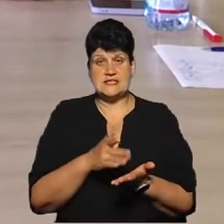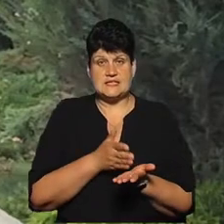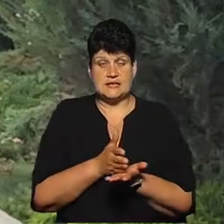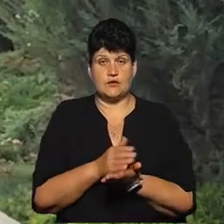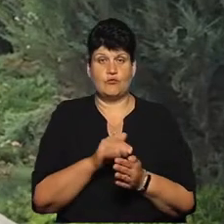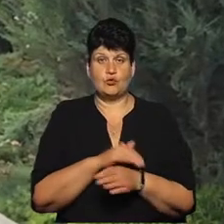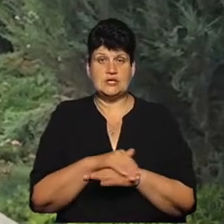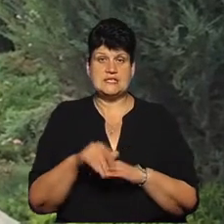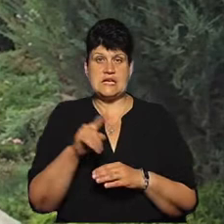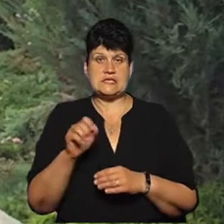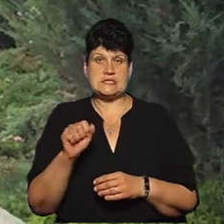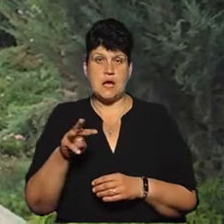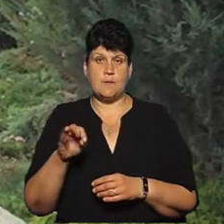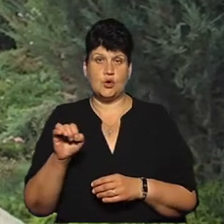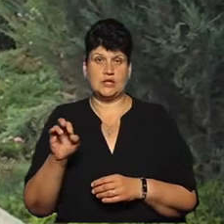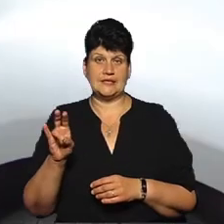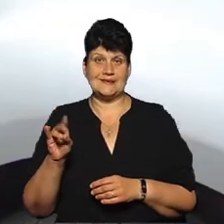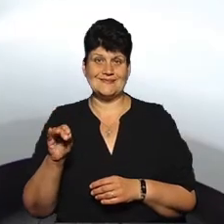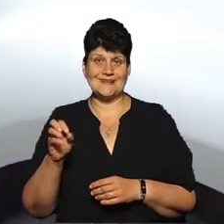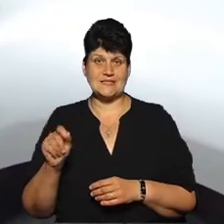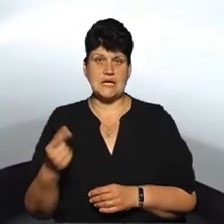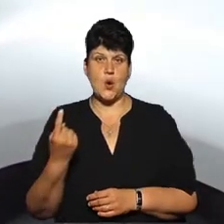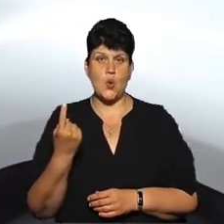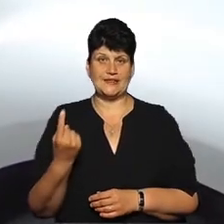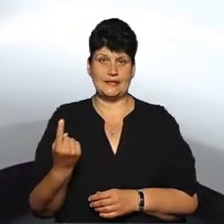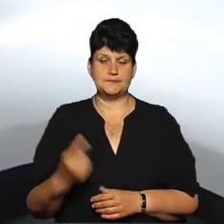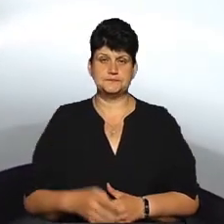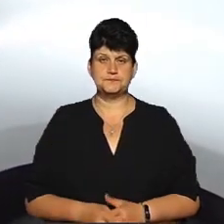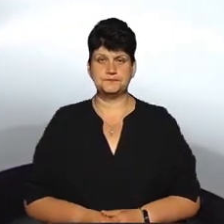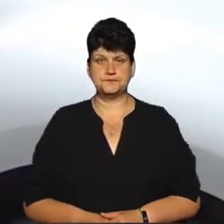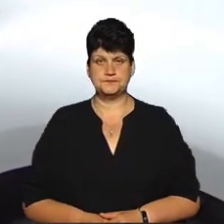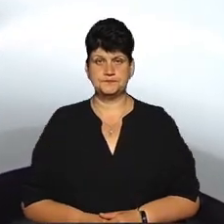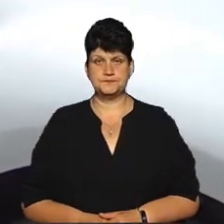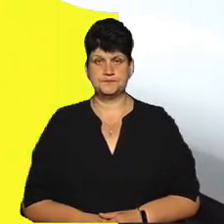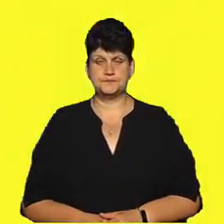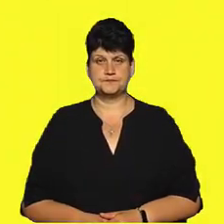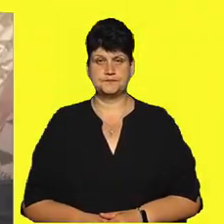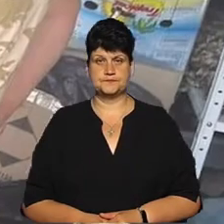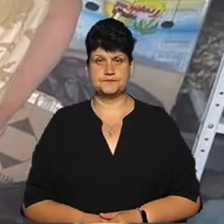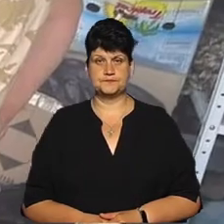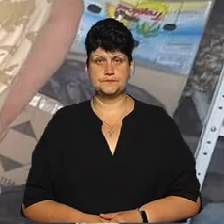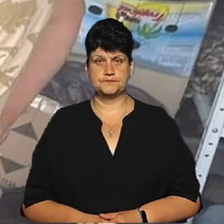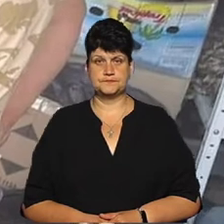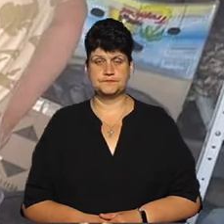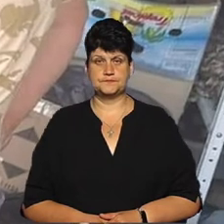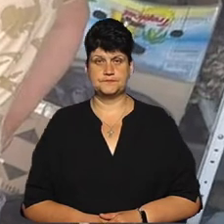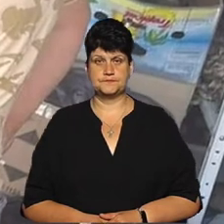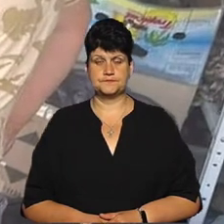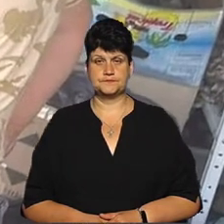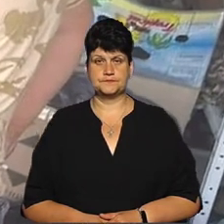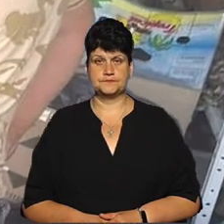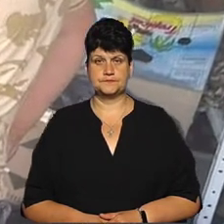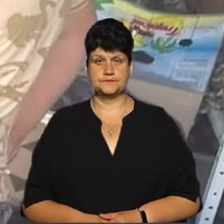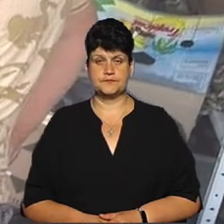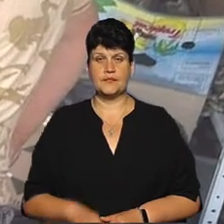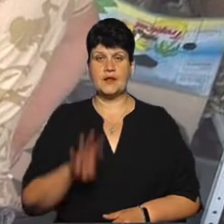1. Оксана Максимлюк, Василь Панчук. Новини на Суспільному. Тернопіль. 4 чоловіків,